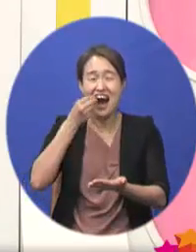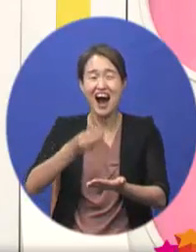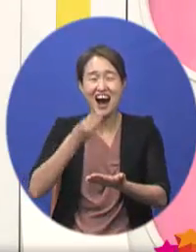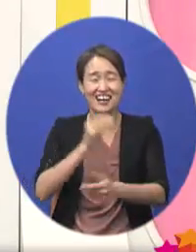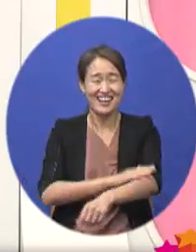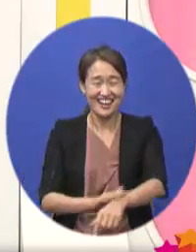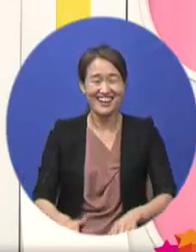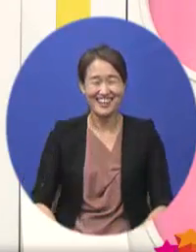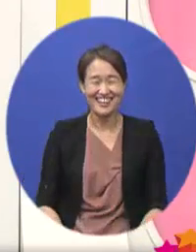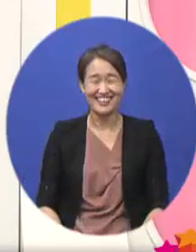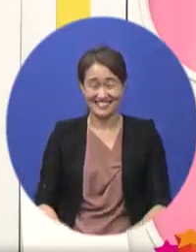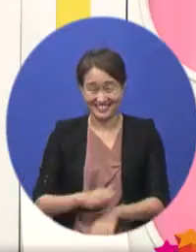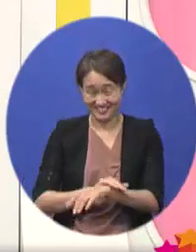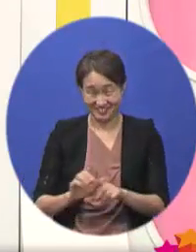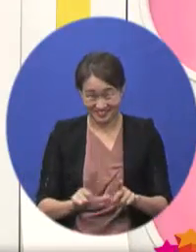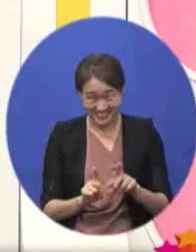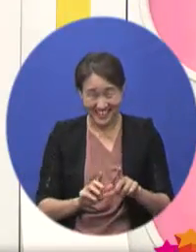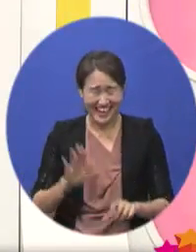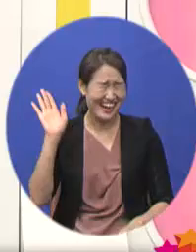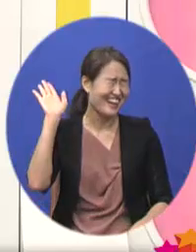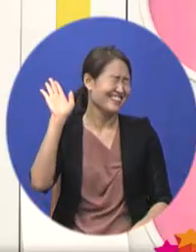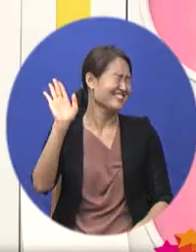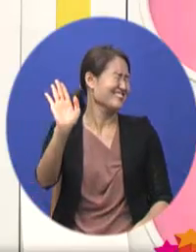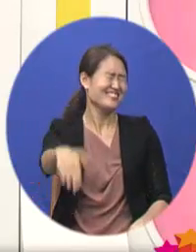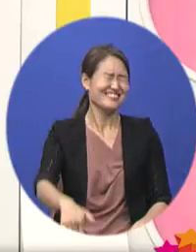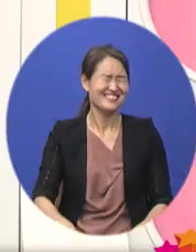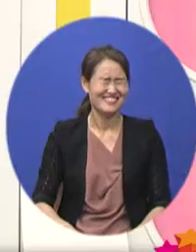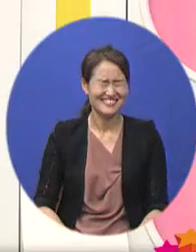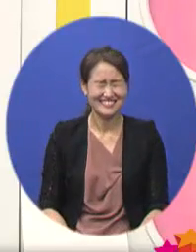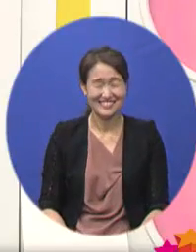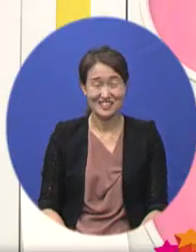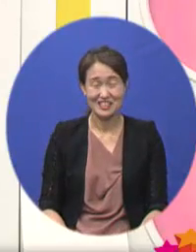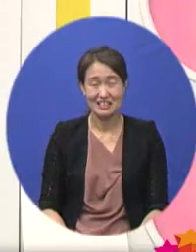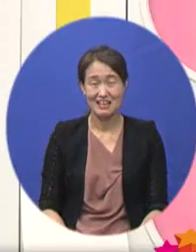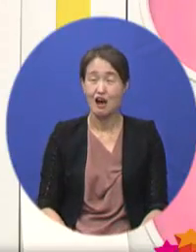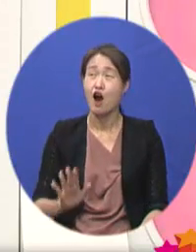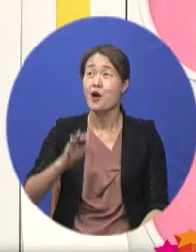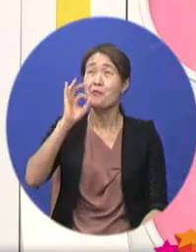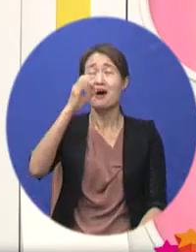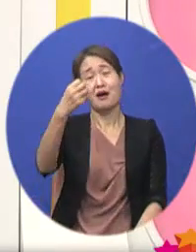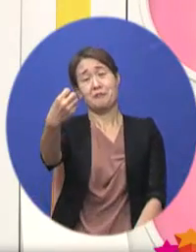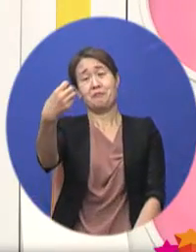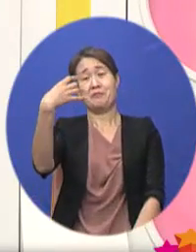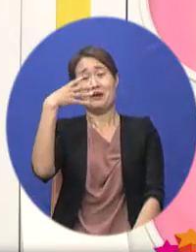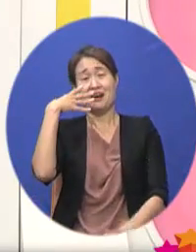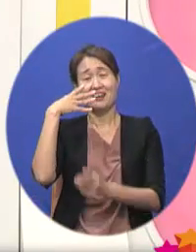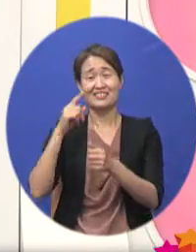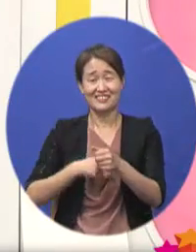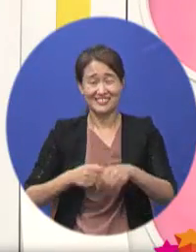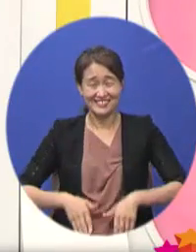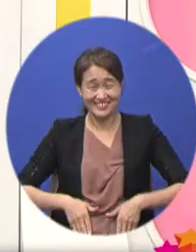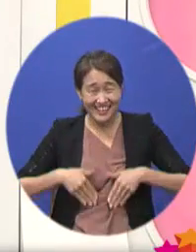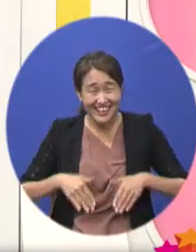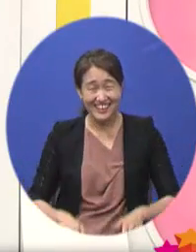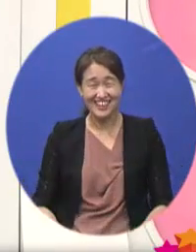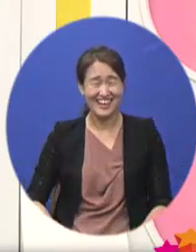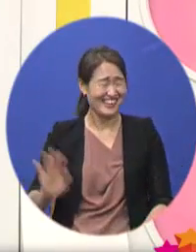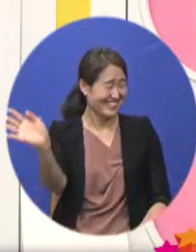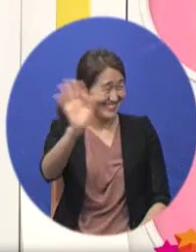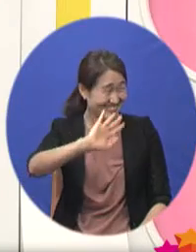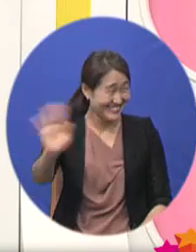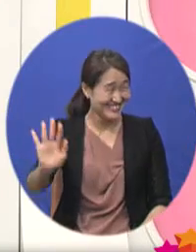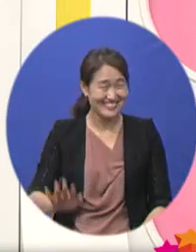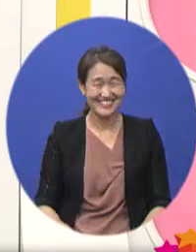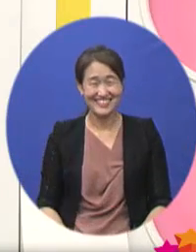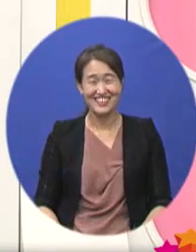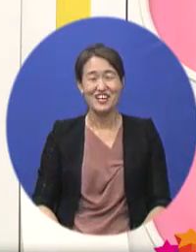안 되죠. 잘 지내는 거예요? 아이고. 아니 조명이 네. 이렇게 딱 비춰지니까 따뜻히 좋죠. 아 그건 아니야.